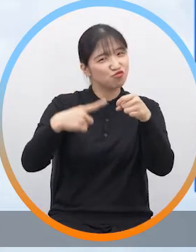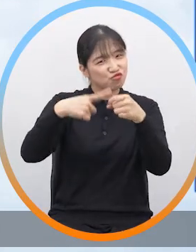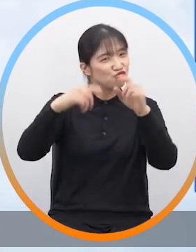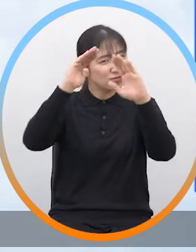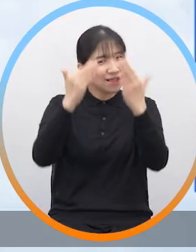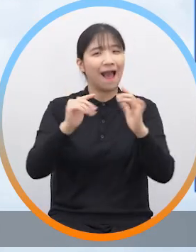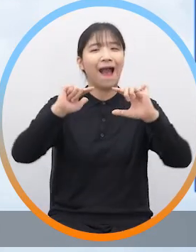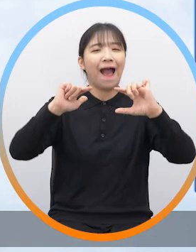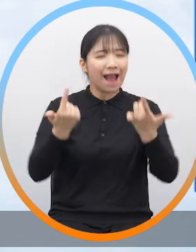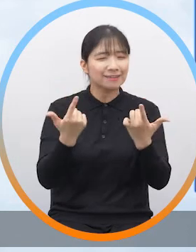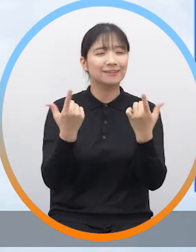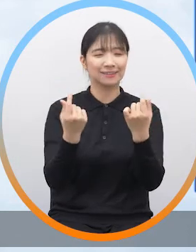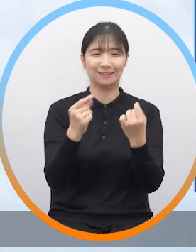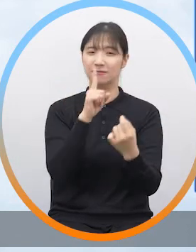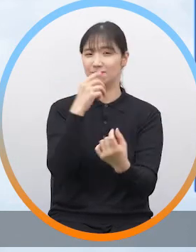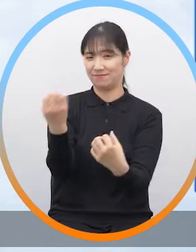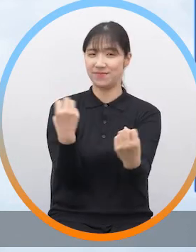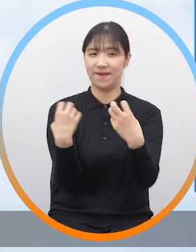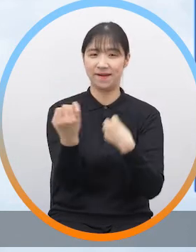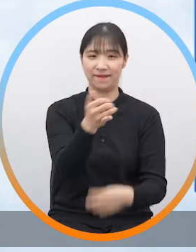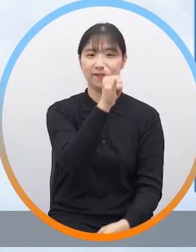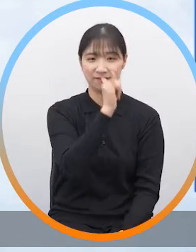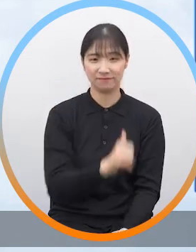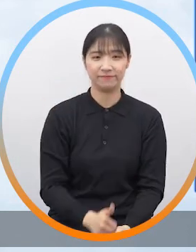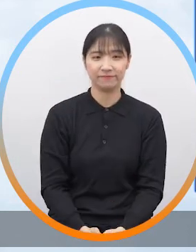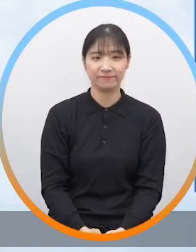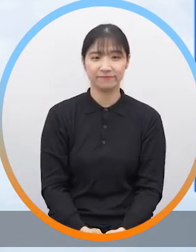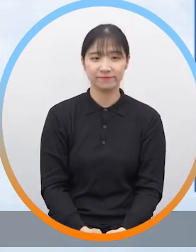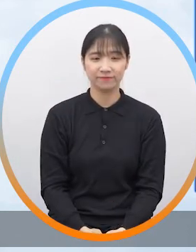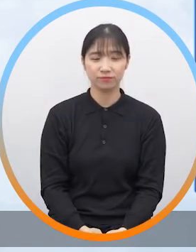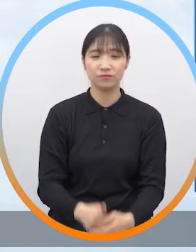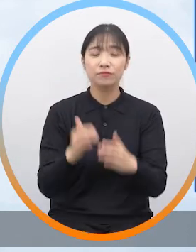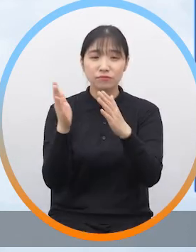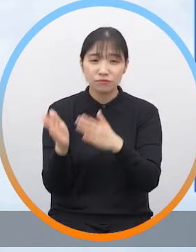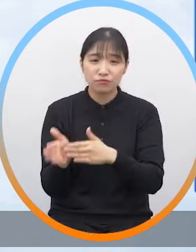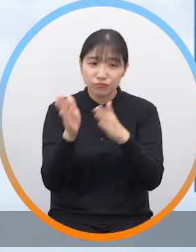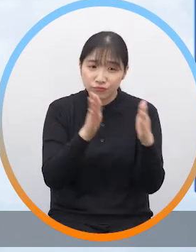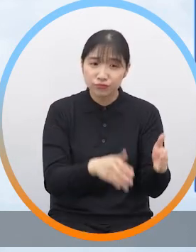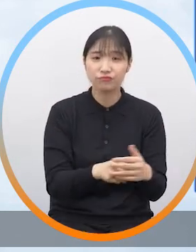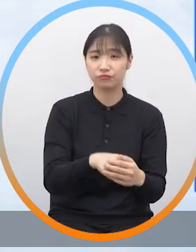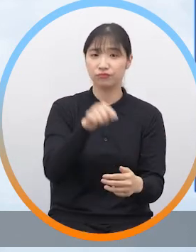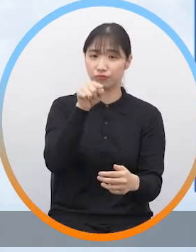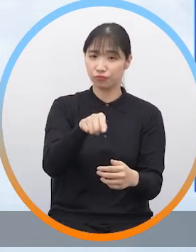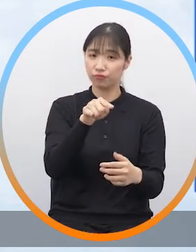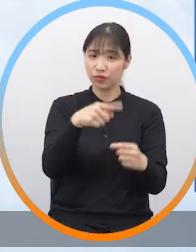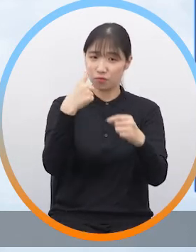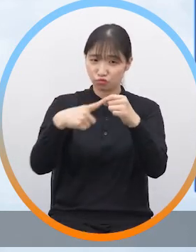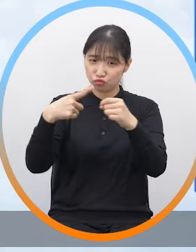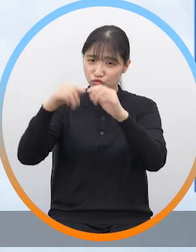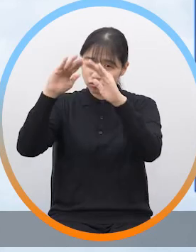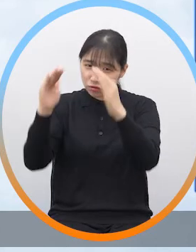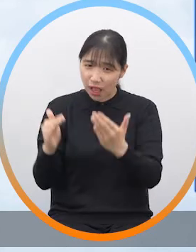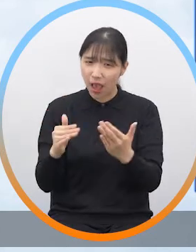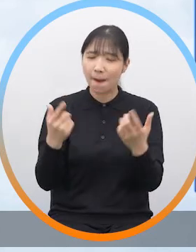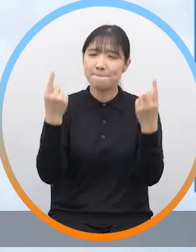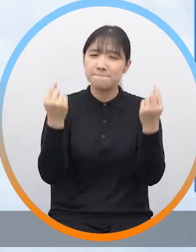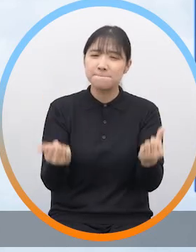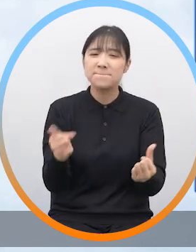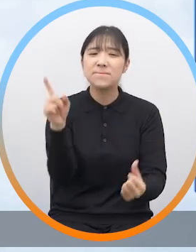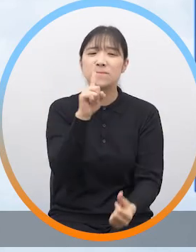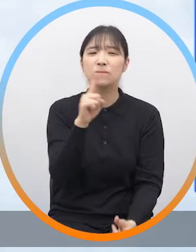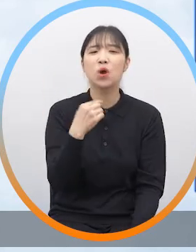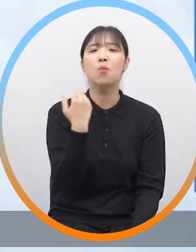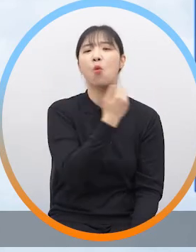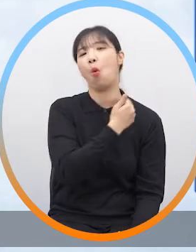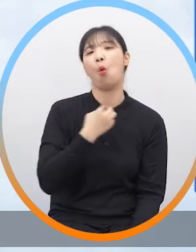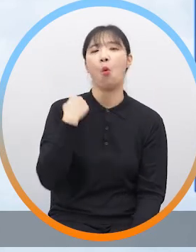아니다, 이렇게 이야기를 하는 것이죠. 그런데 이 불상하고 또 같은 부분이 뭐냐면 이